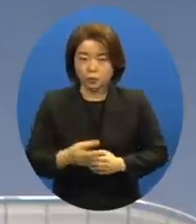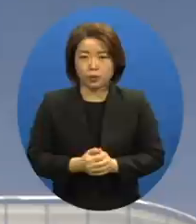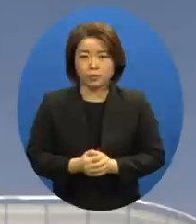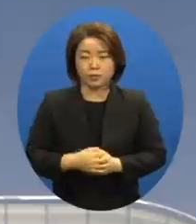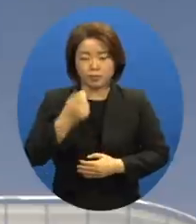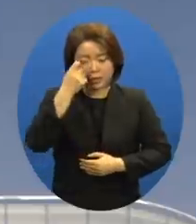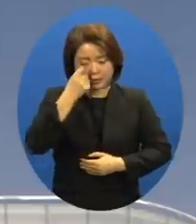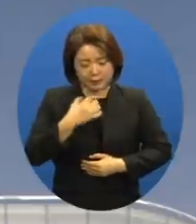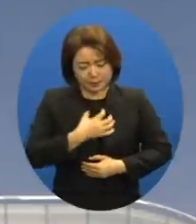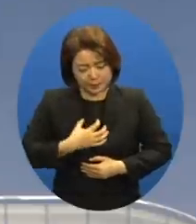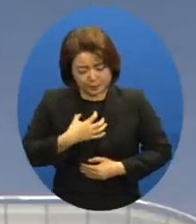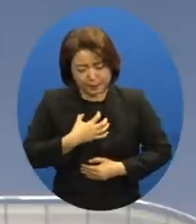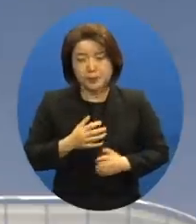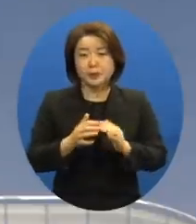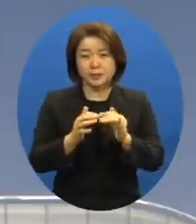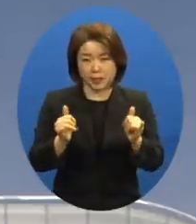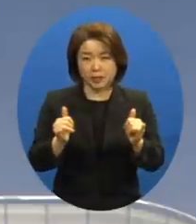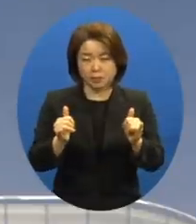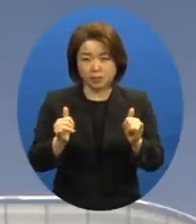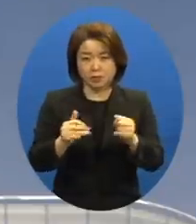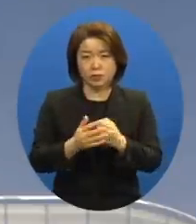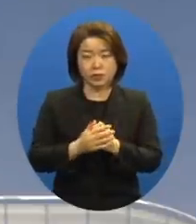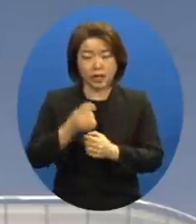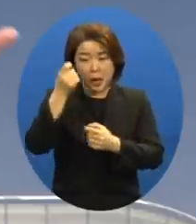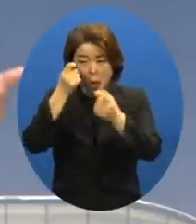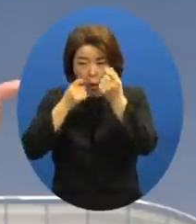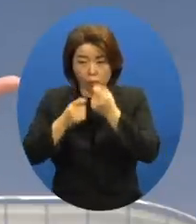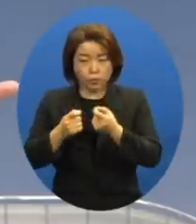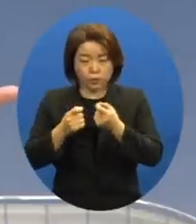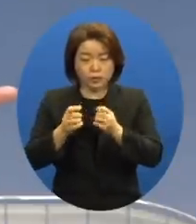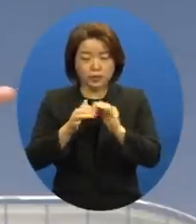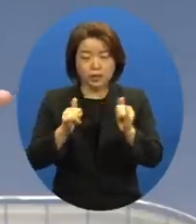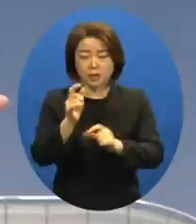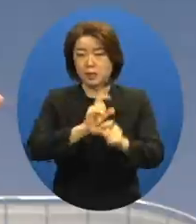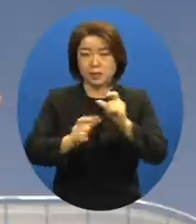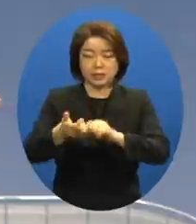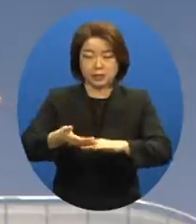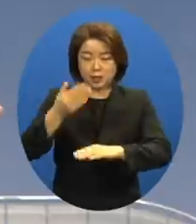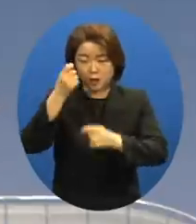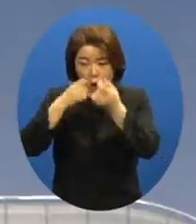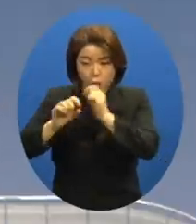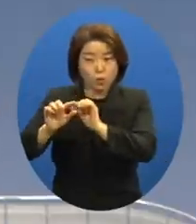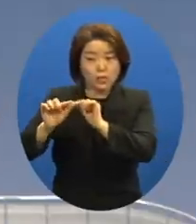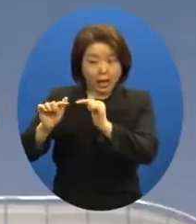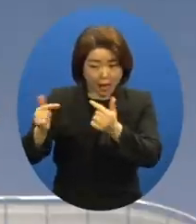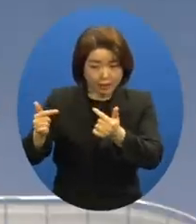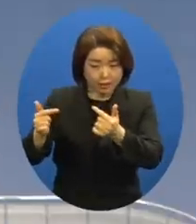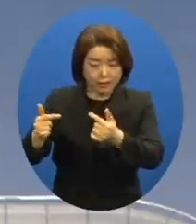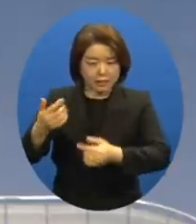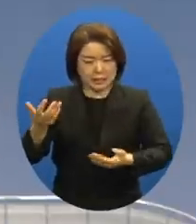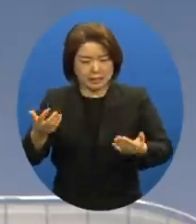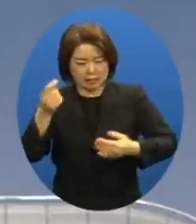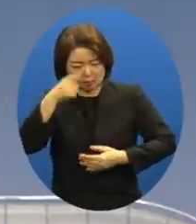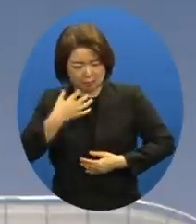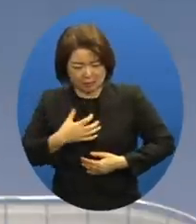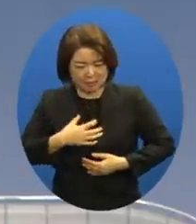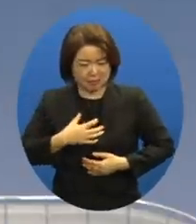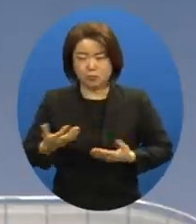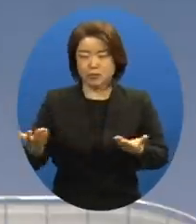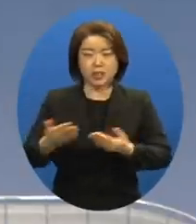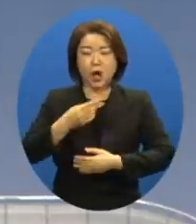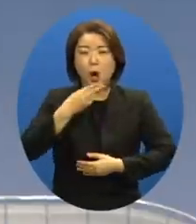슬픈 사람은 우는 사람은 더 이상 울지 않 슬픈 일이 없는 것처럼